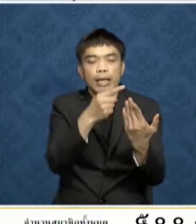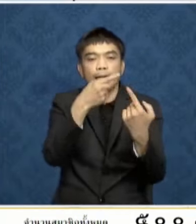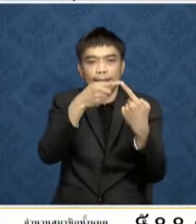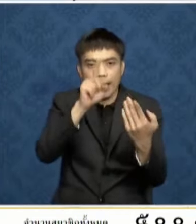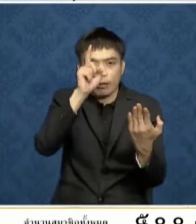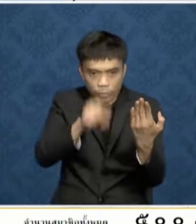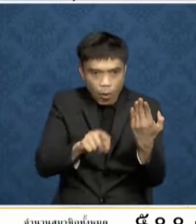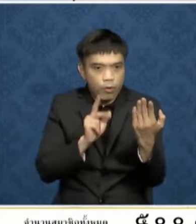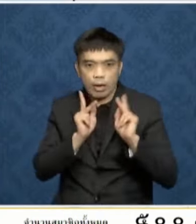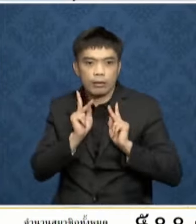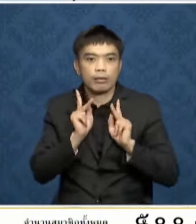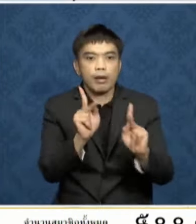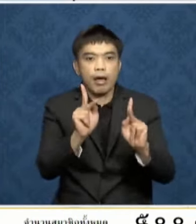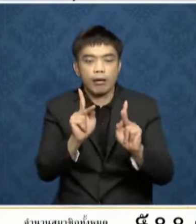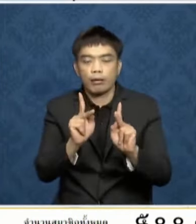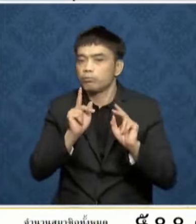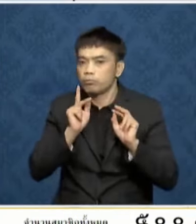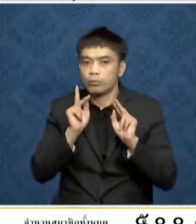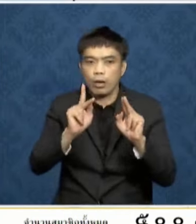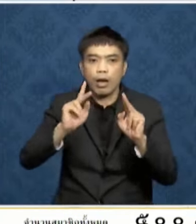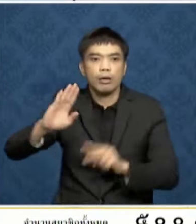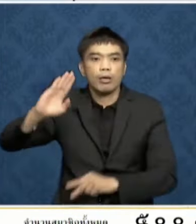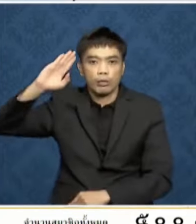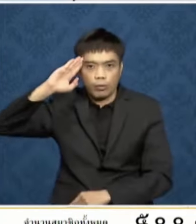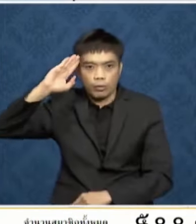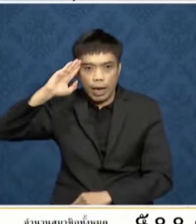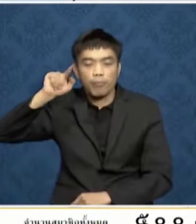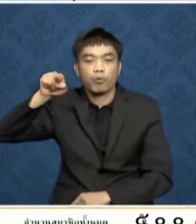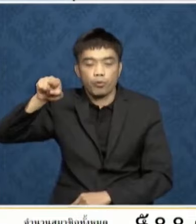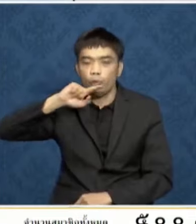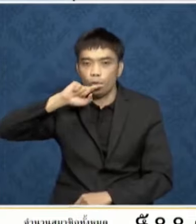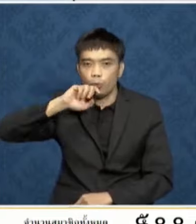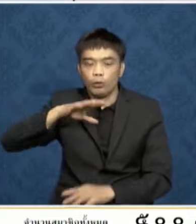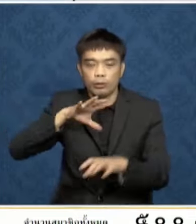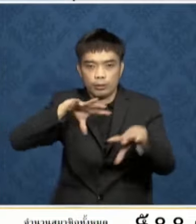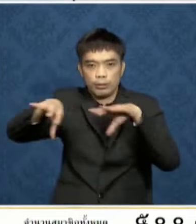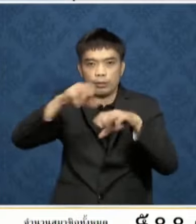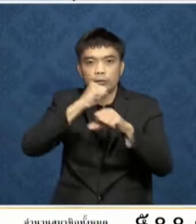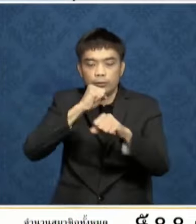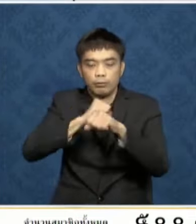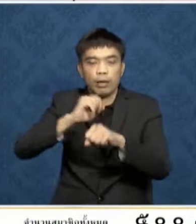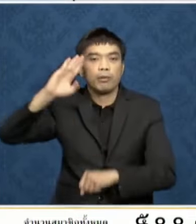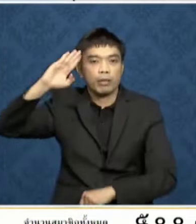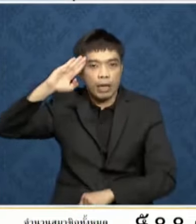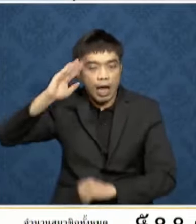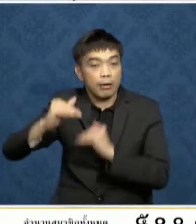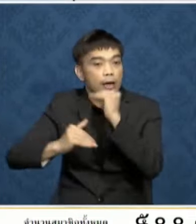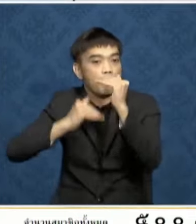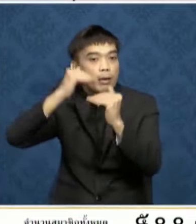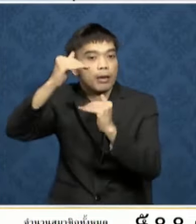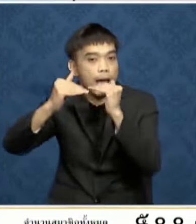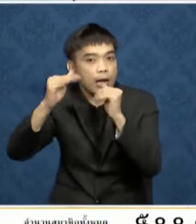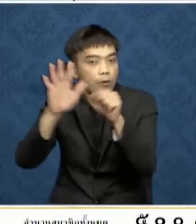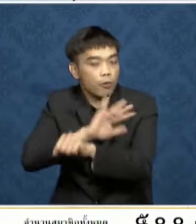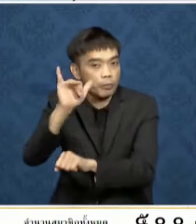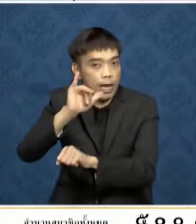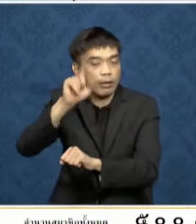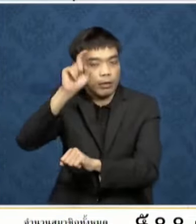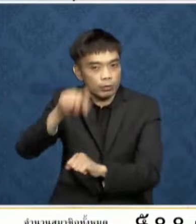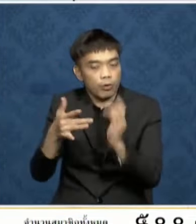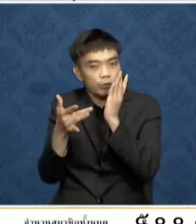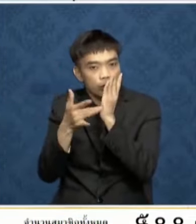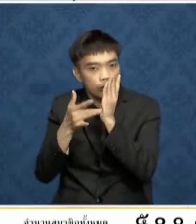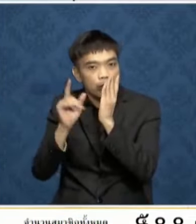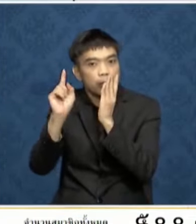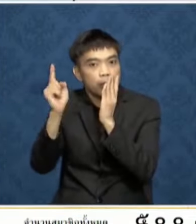ความกลาหารผ่ากองทัพนั้เดินหน้าตั้งเป้าหมายกพัฒนาในดานทกองทัไทยยังขาดอยู่โดยใช้กลก reg gaming technology product